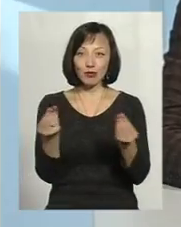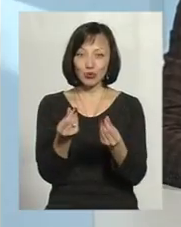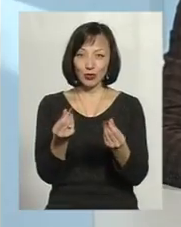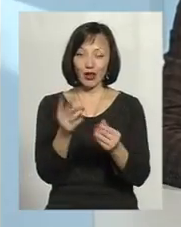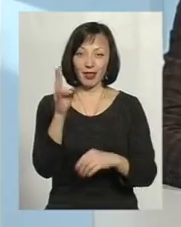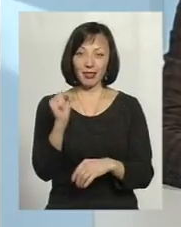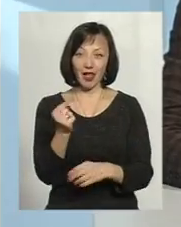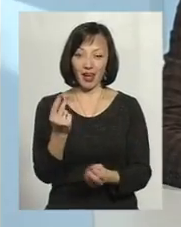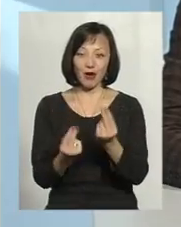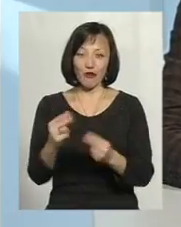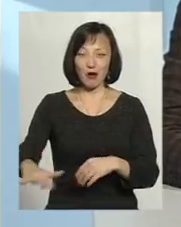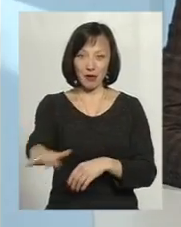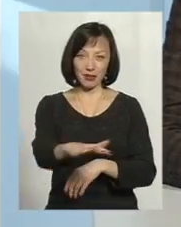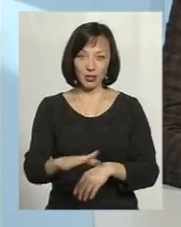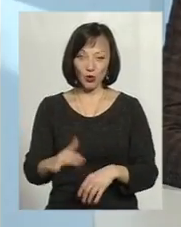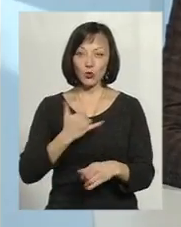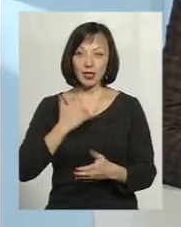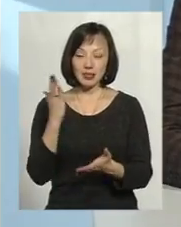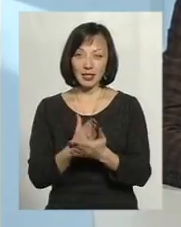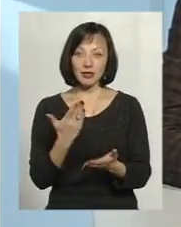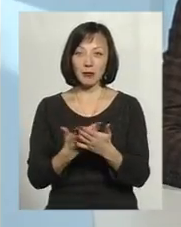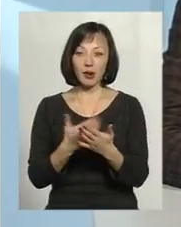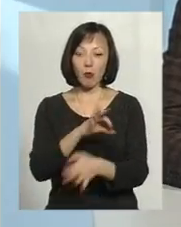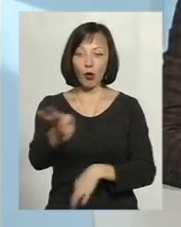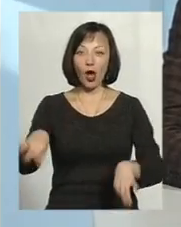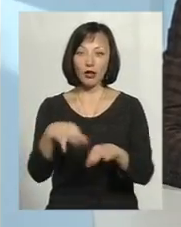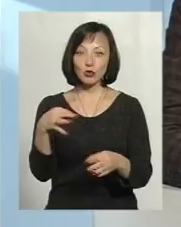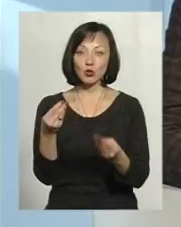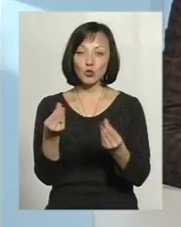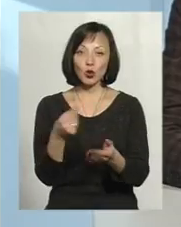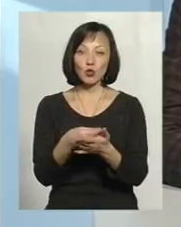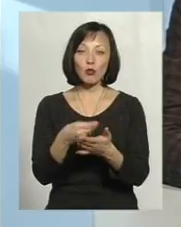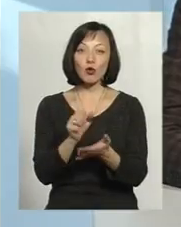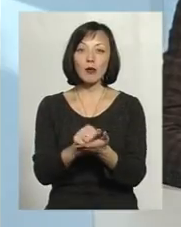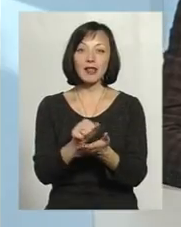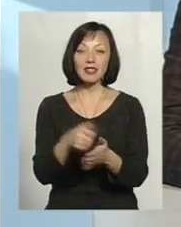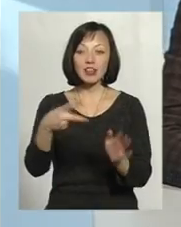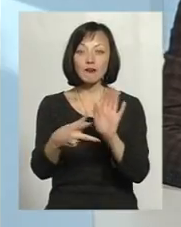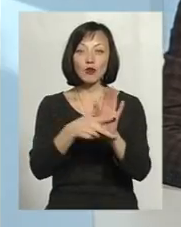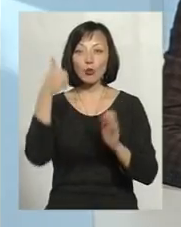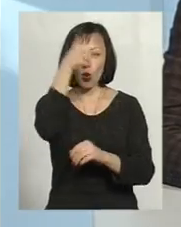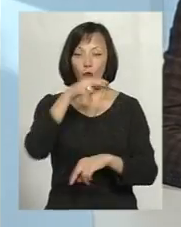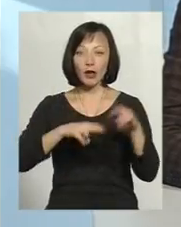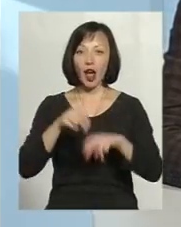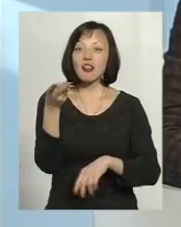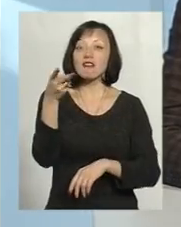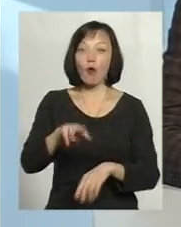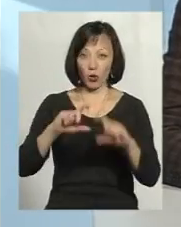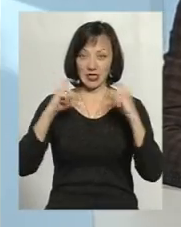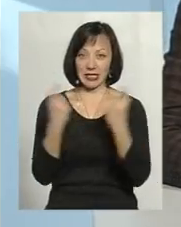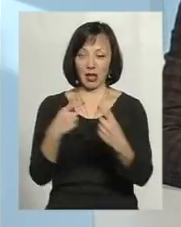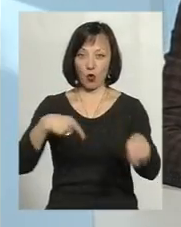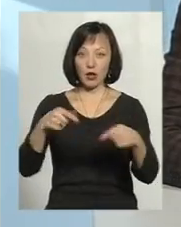на ігрових майданчиках. У нас є, наприклад, проєкт кошторисна документація 2008 року на будівництво двох стадіонів